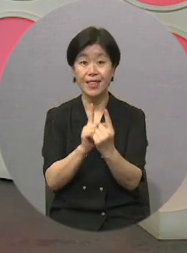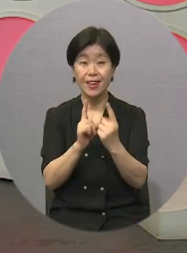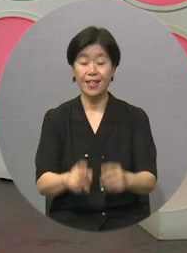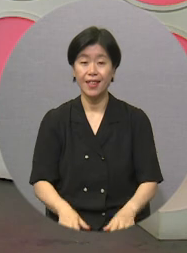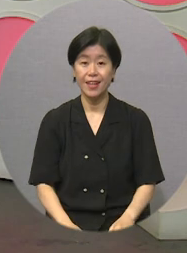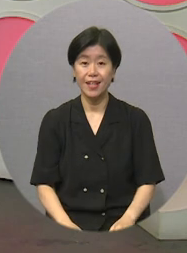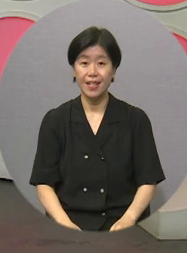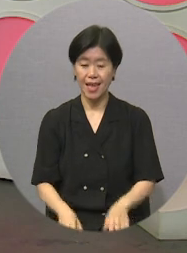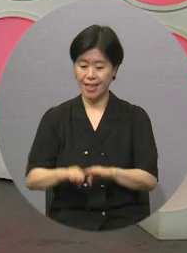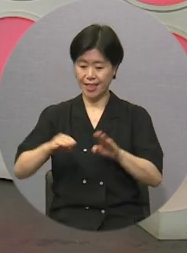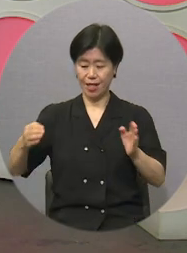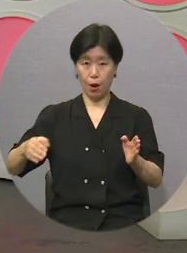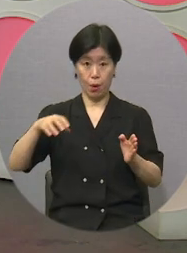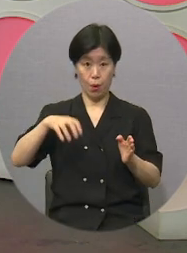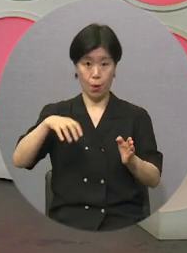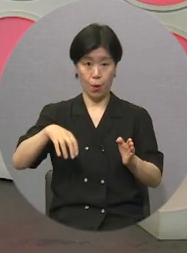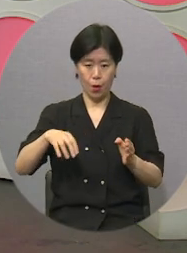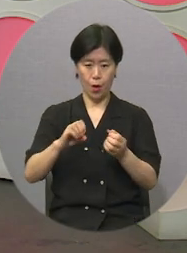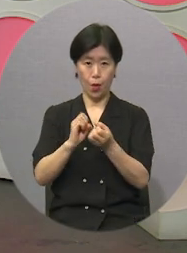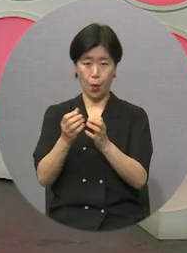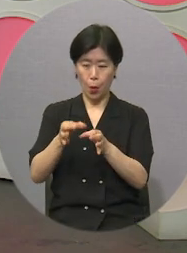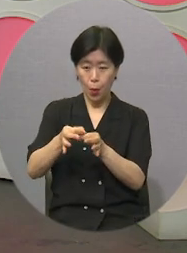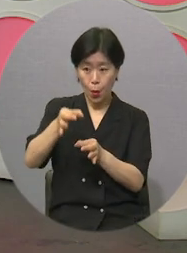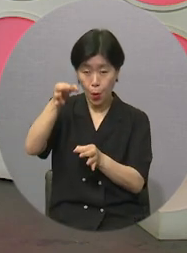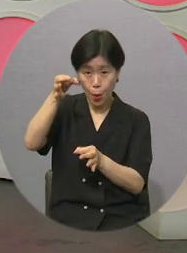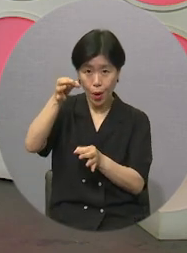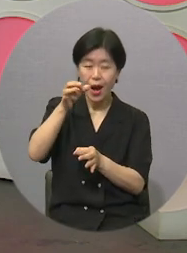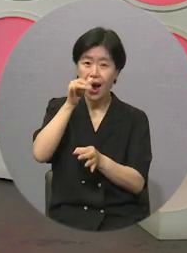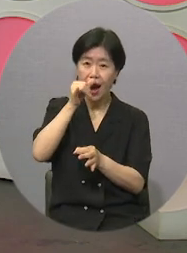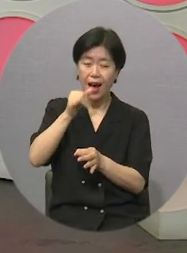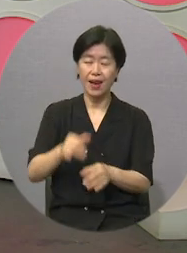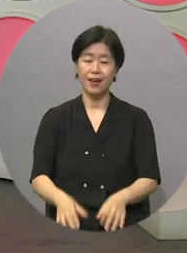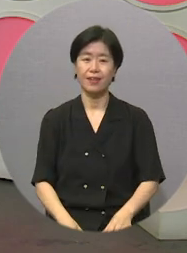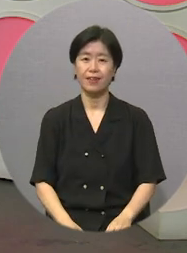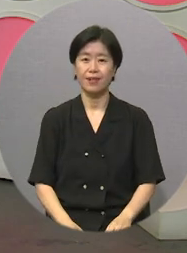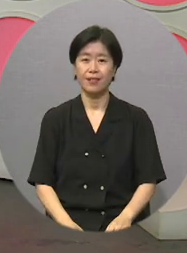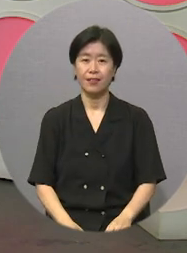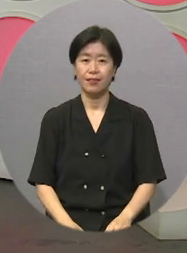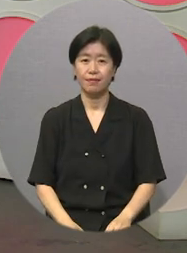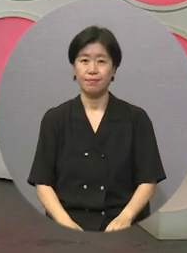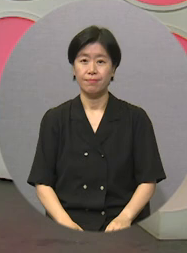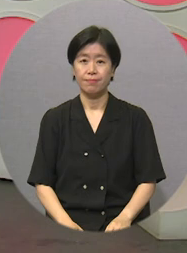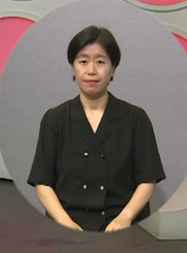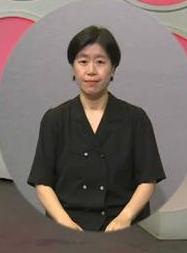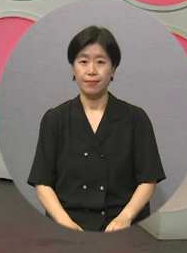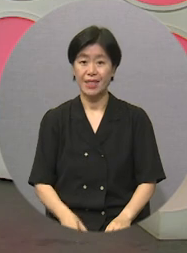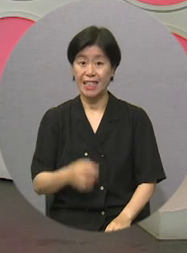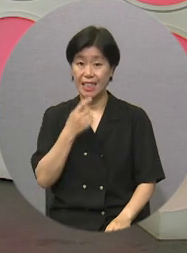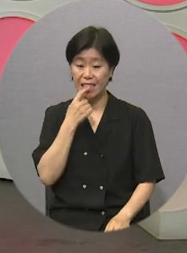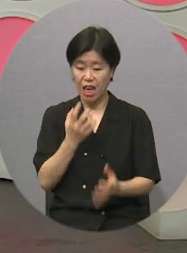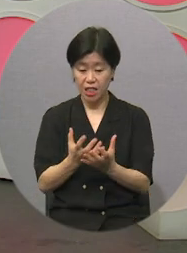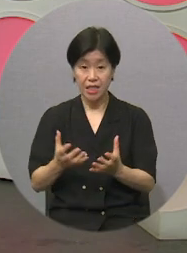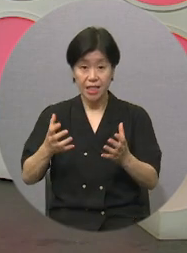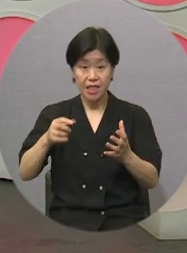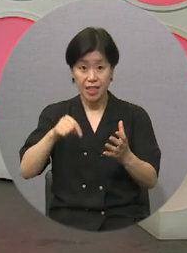식탁 꽃병에는 마당에서 꺾은 작은 꽃송이가 꽂혀 있으며, 하얀 도자기